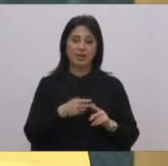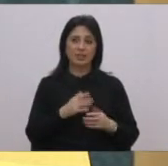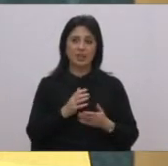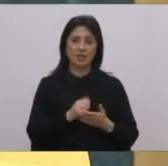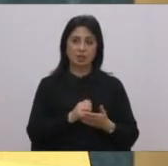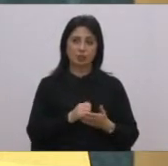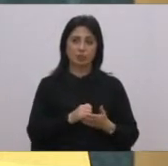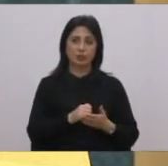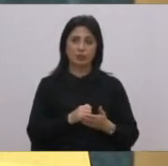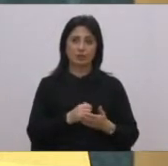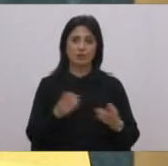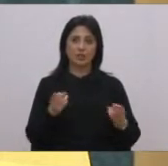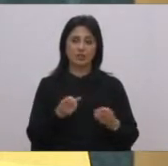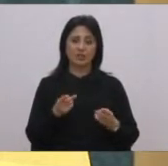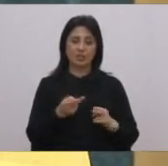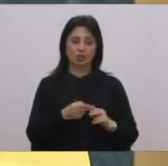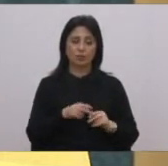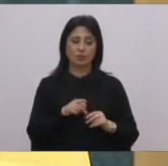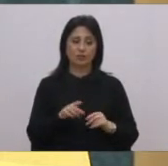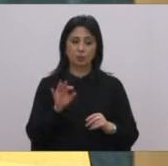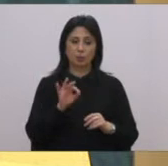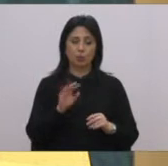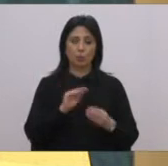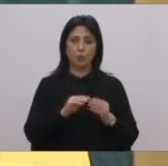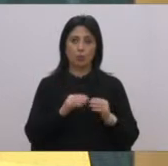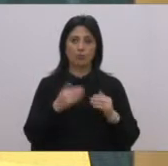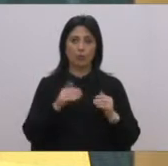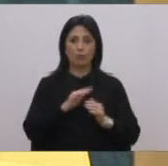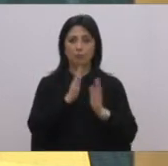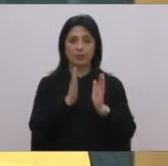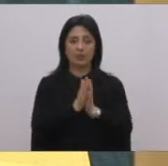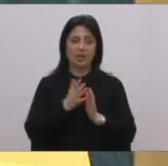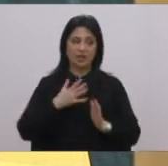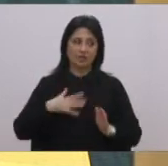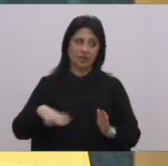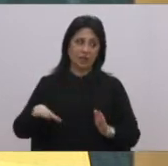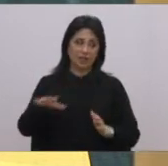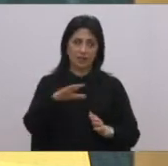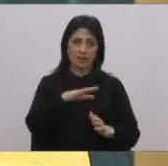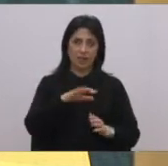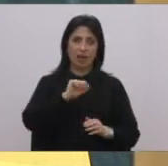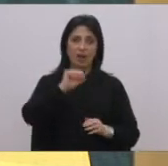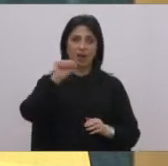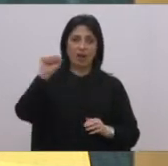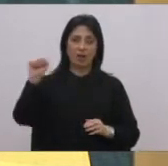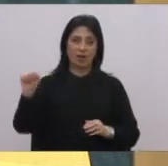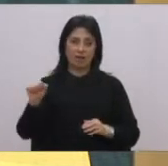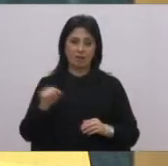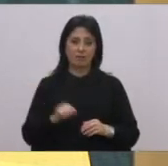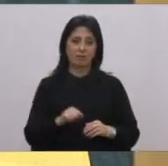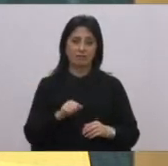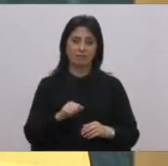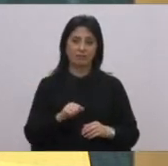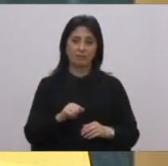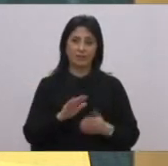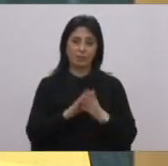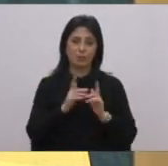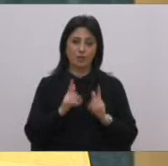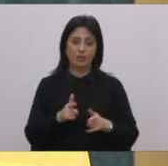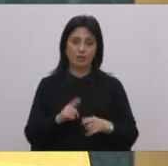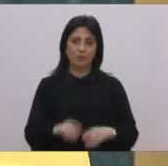რესურსი საჭირო იმისთვის, რომ აღნიშნული პრობლემა უკვე მთელი ქვეყნის მასშტაბით ასე ვთქვათ